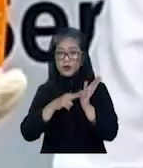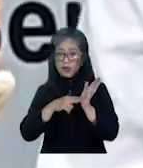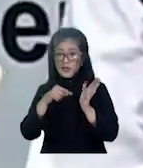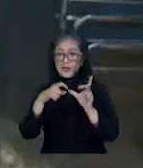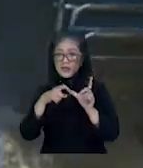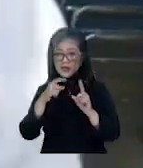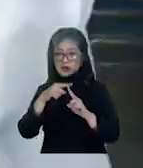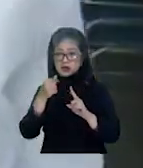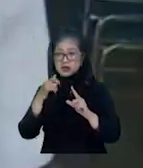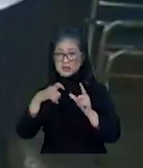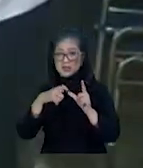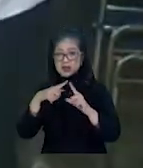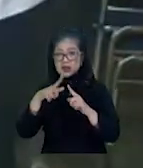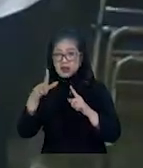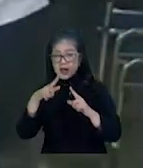PT Avi Farma.